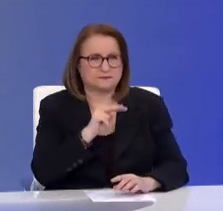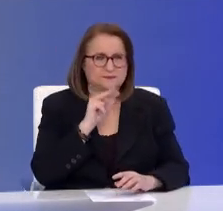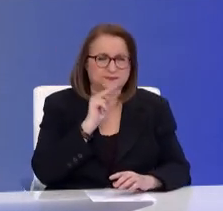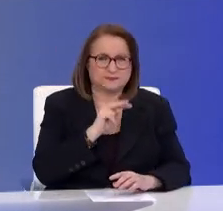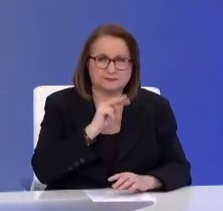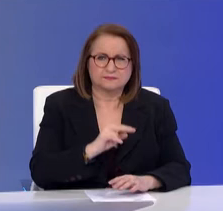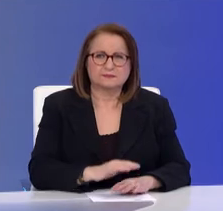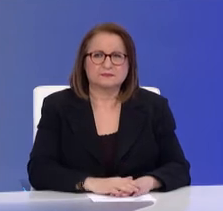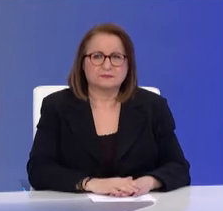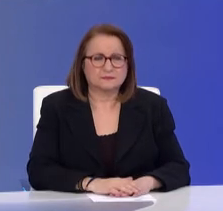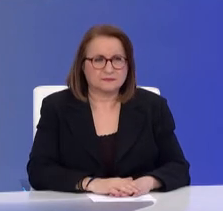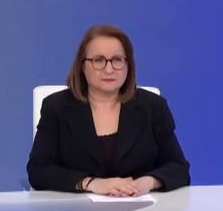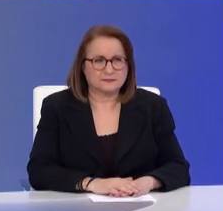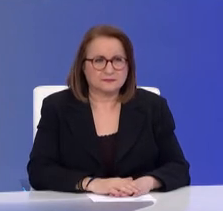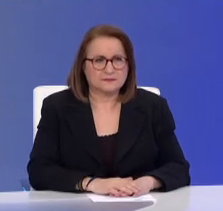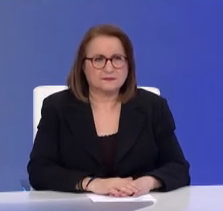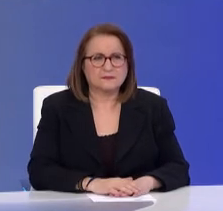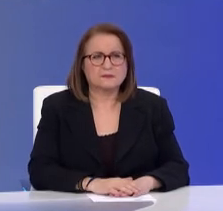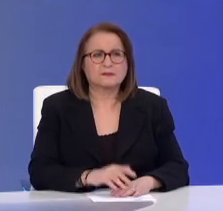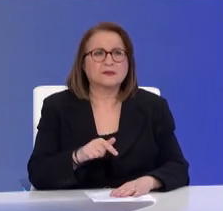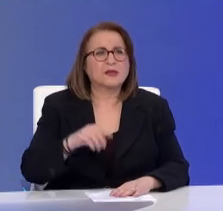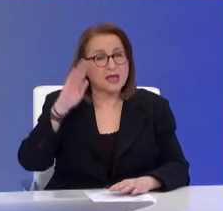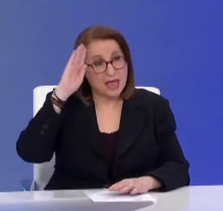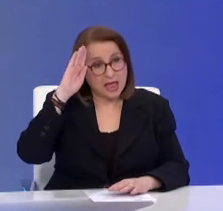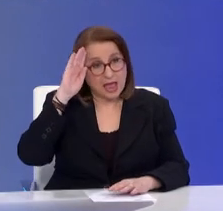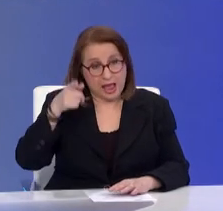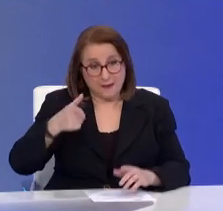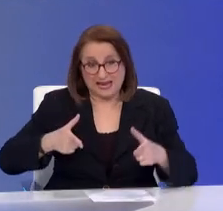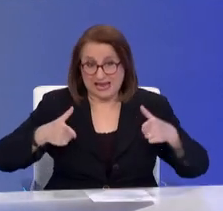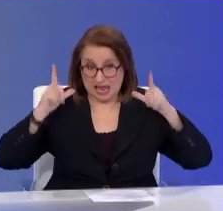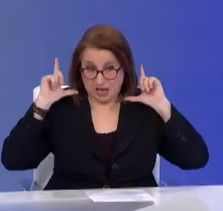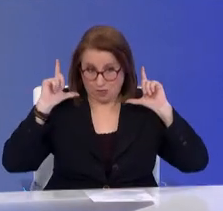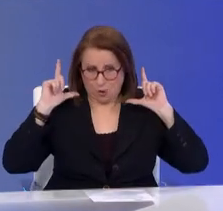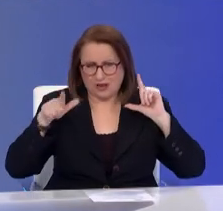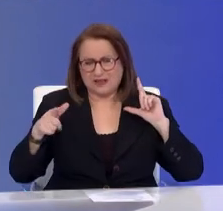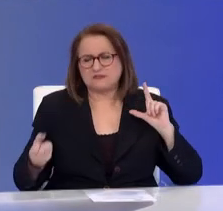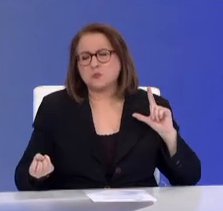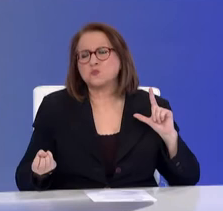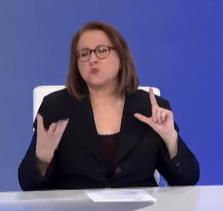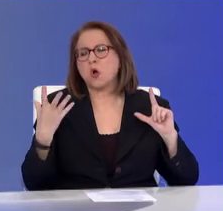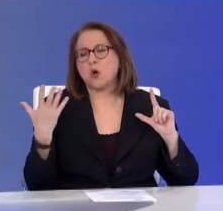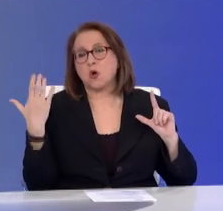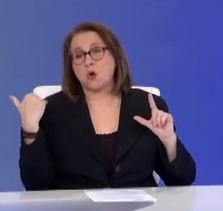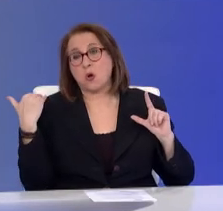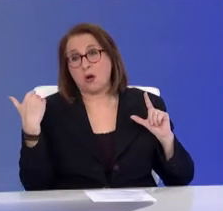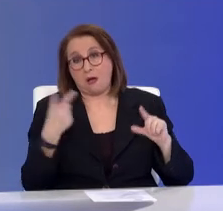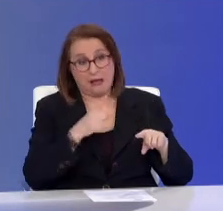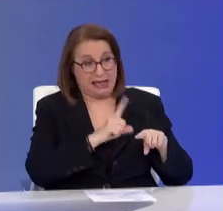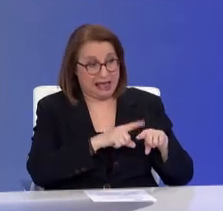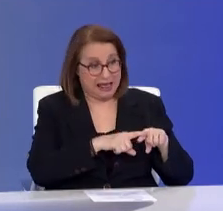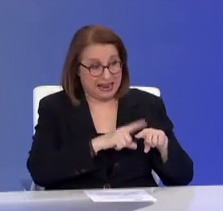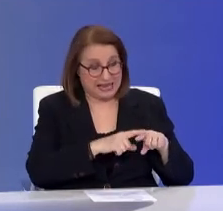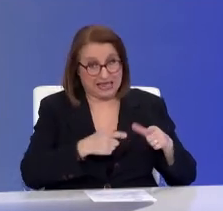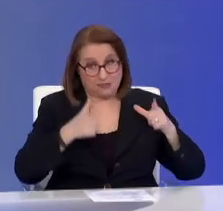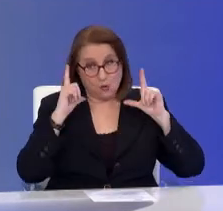Η Αμερικανική Δημοκρατία είναι μια σύγχρονη δημοκρατία σε σχέση με την δημοκρατία και τα ιδεώδη